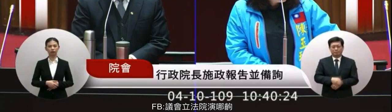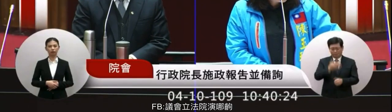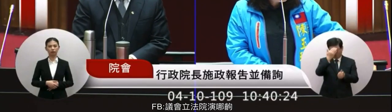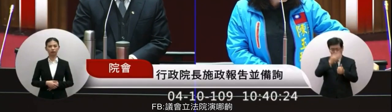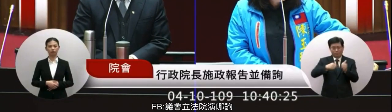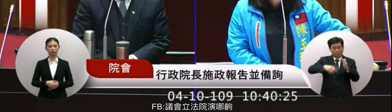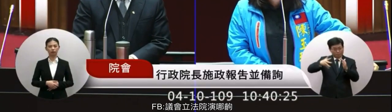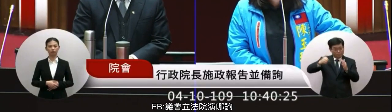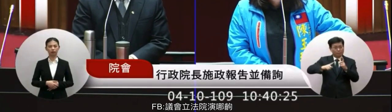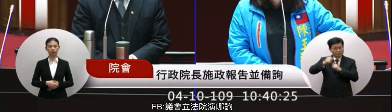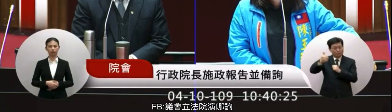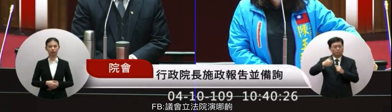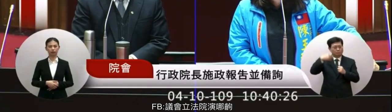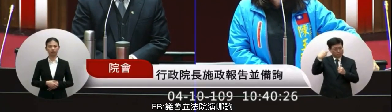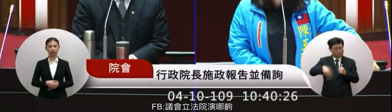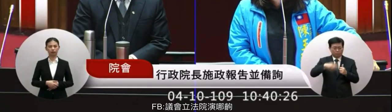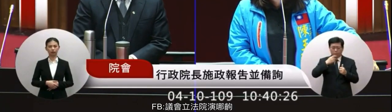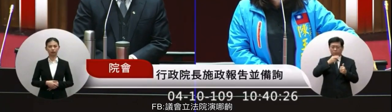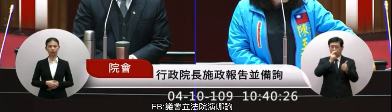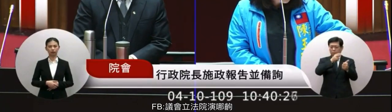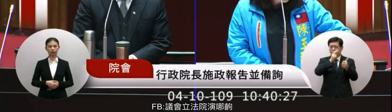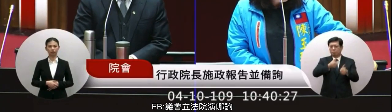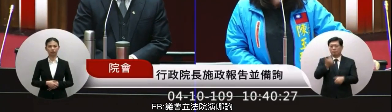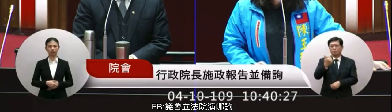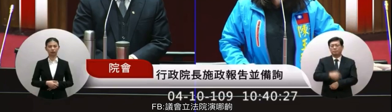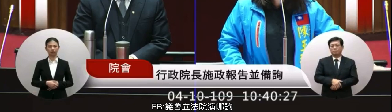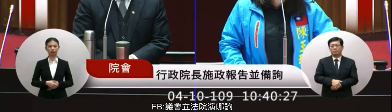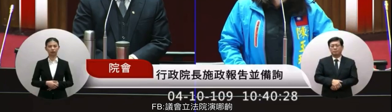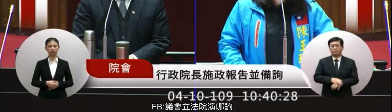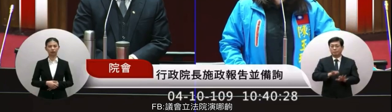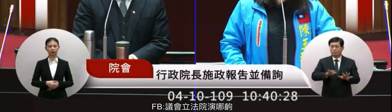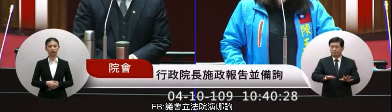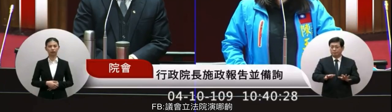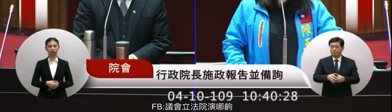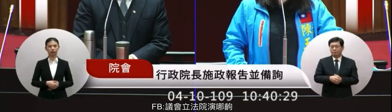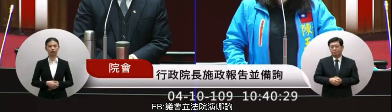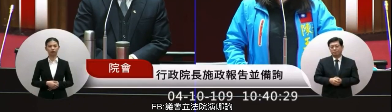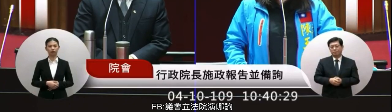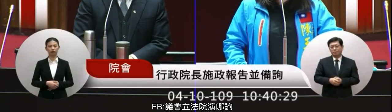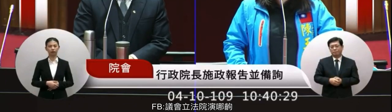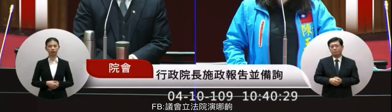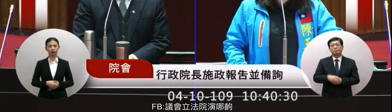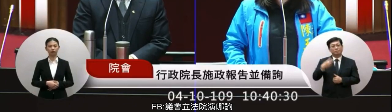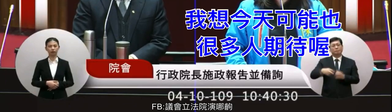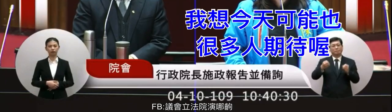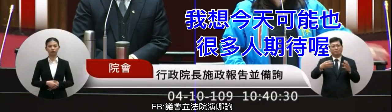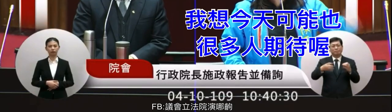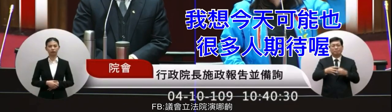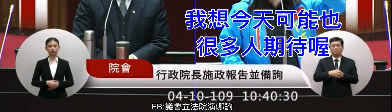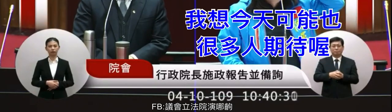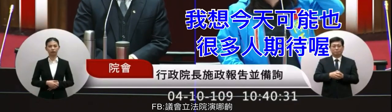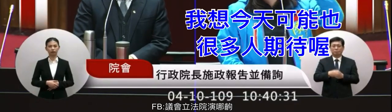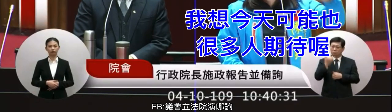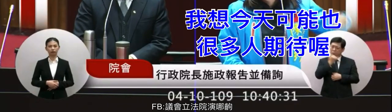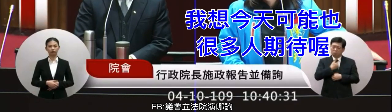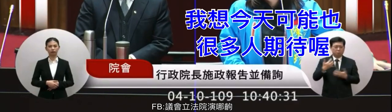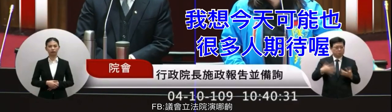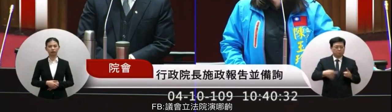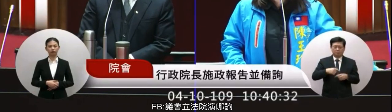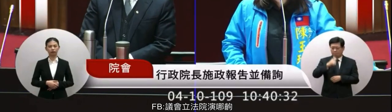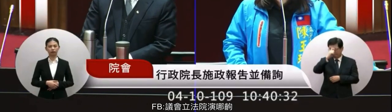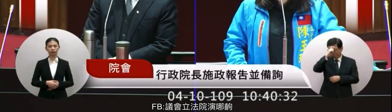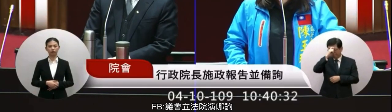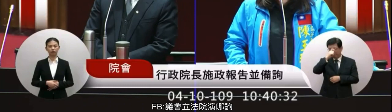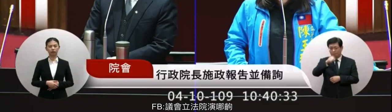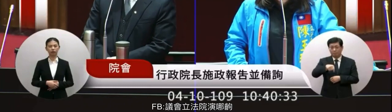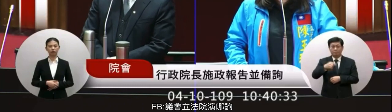请院长回去一定再交代一下哈。来，我们今天哈，我想再跟您谈一谈哈。我想今天可能也很多人期待